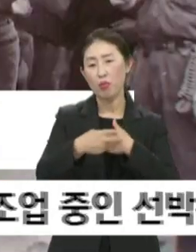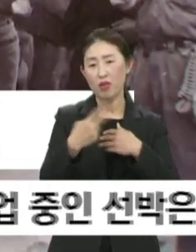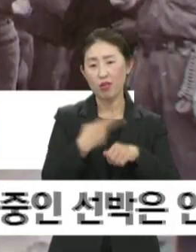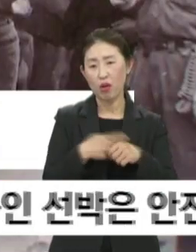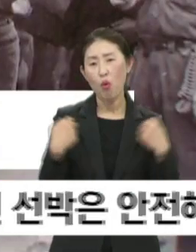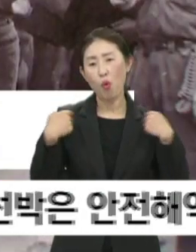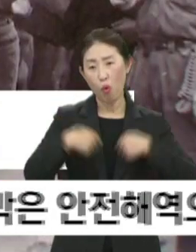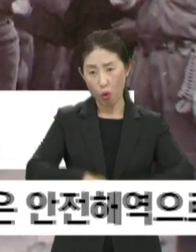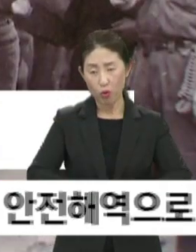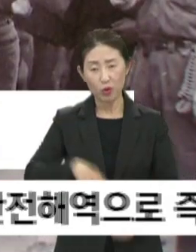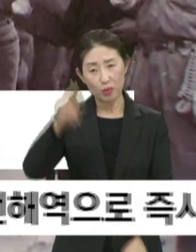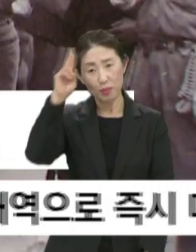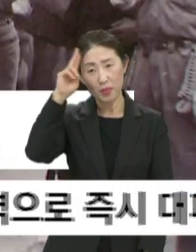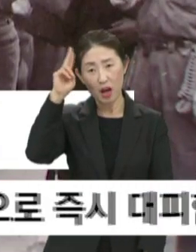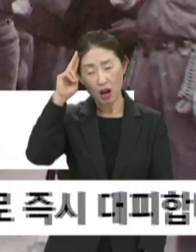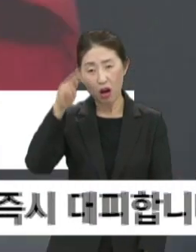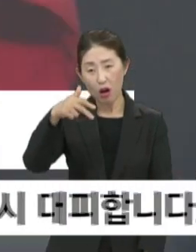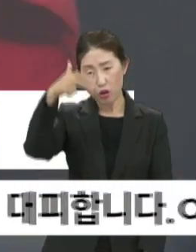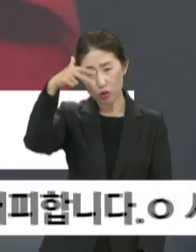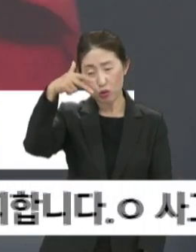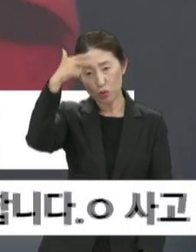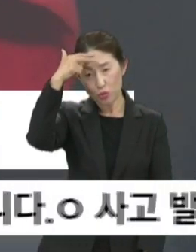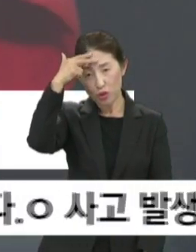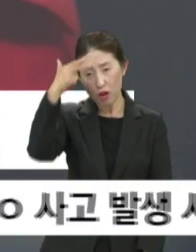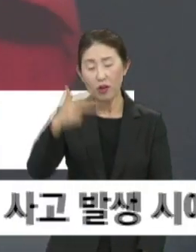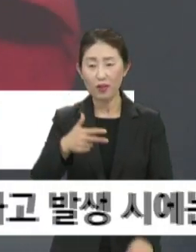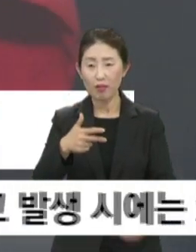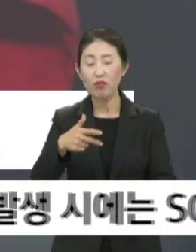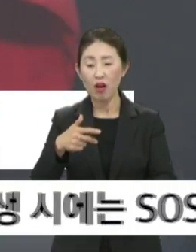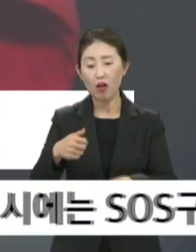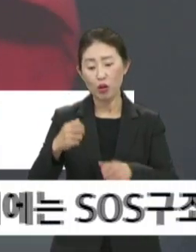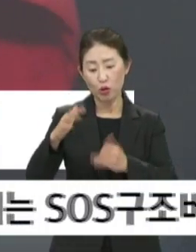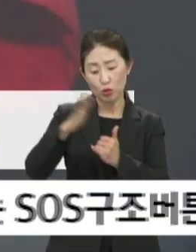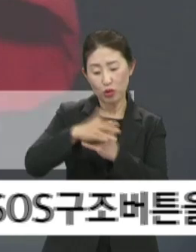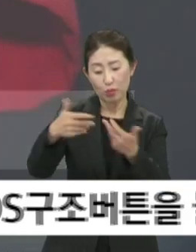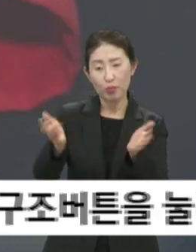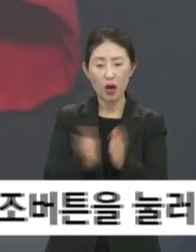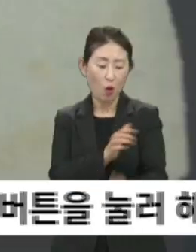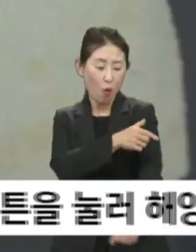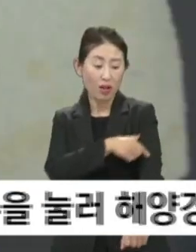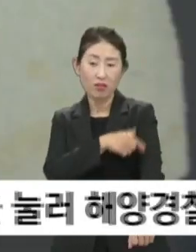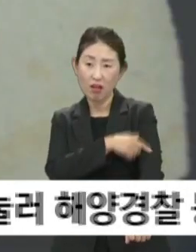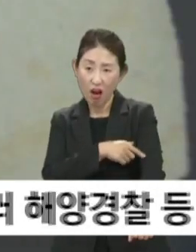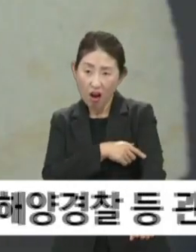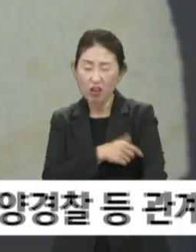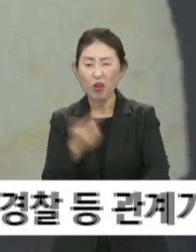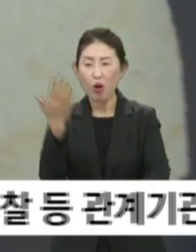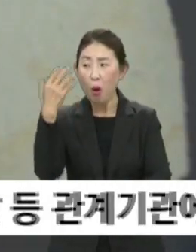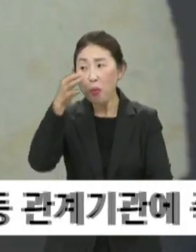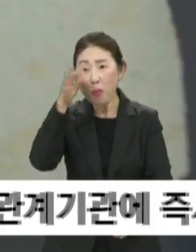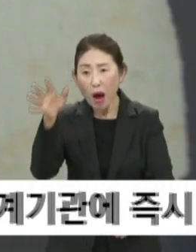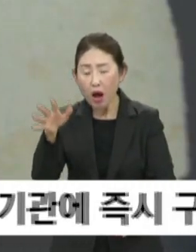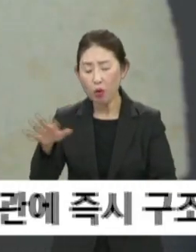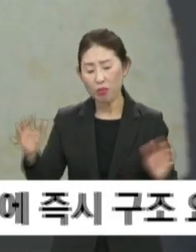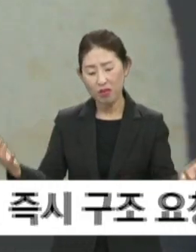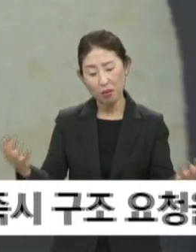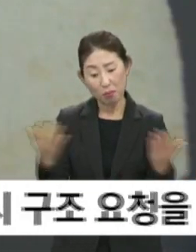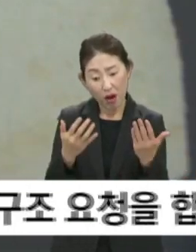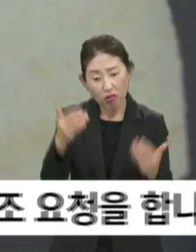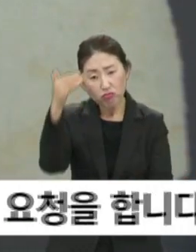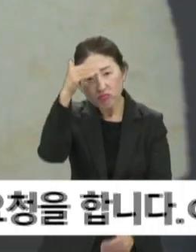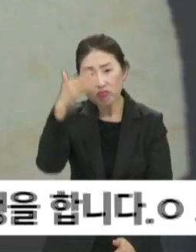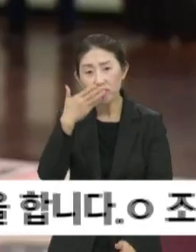한국 스카우트의 전신인 조선소년군의 완장과 기록물 등 그동안 알려지지 않았던 희귀 자료들도 한자리에서 볼 수